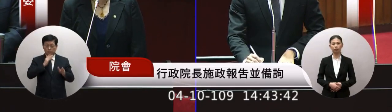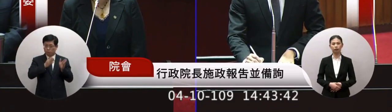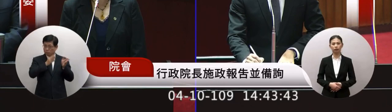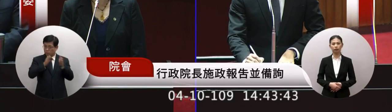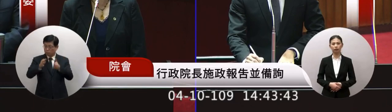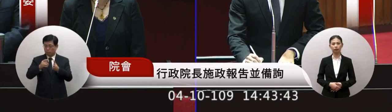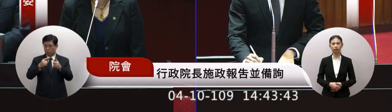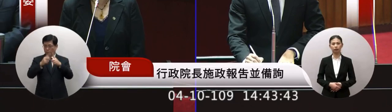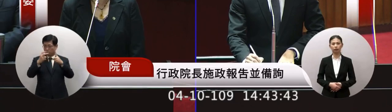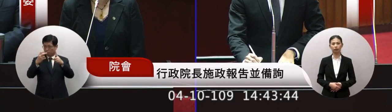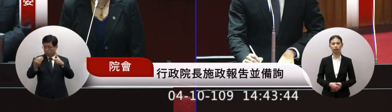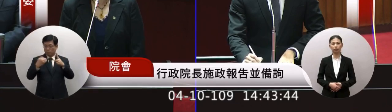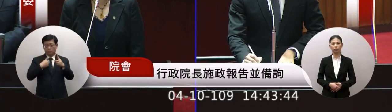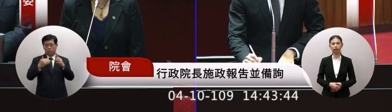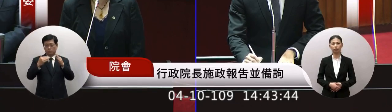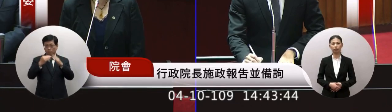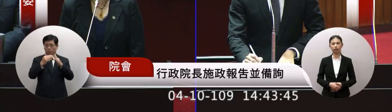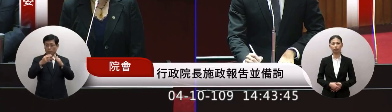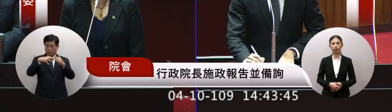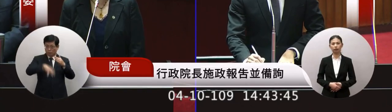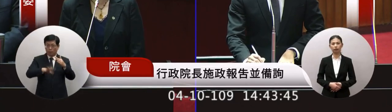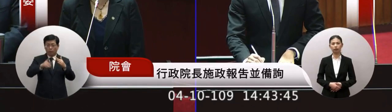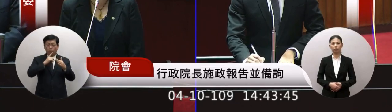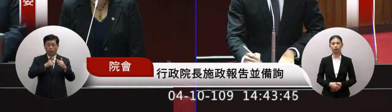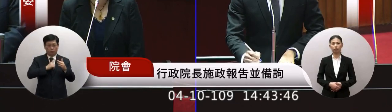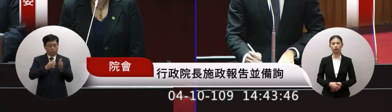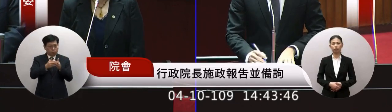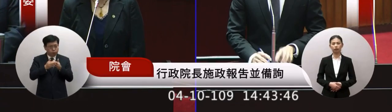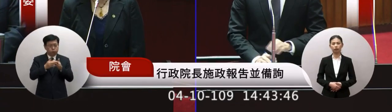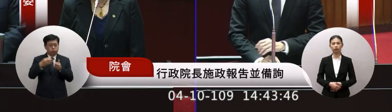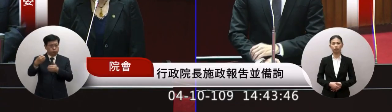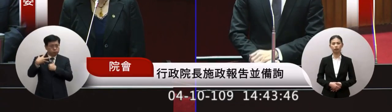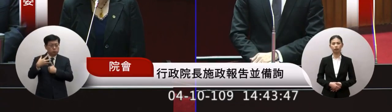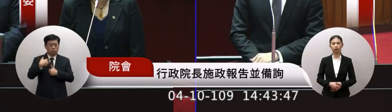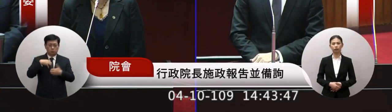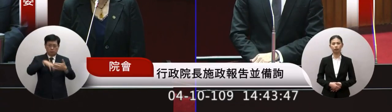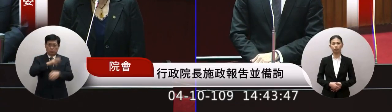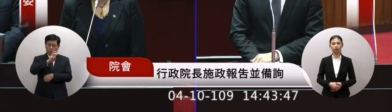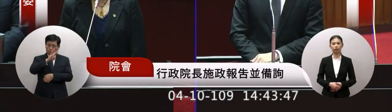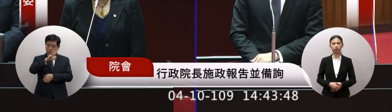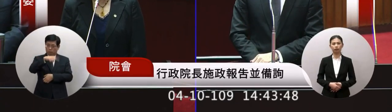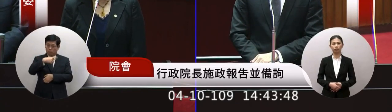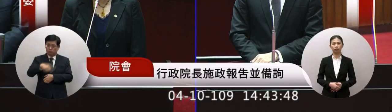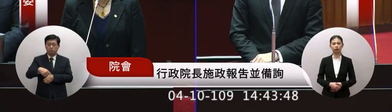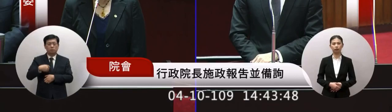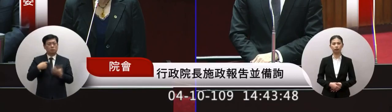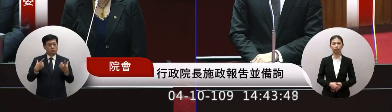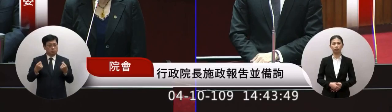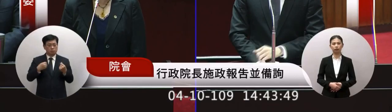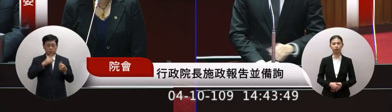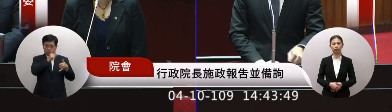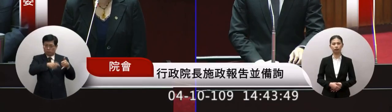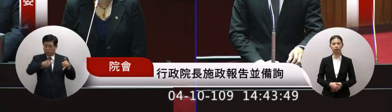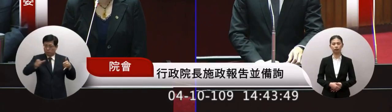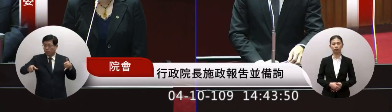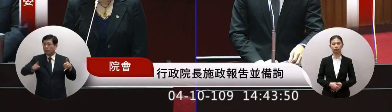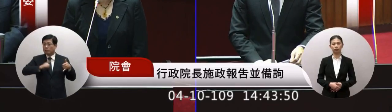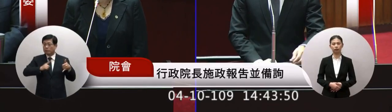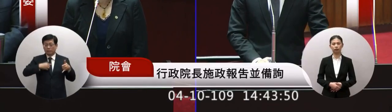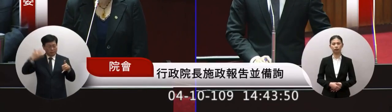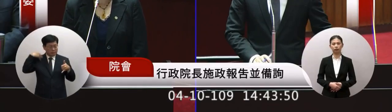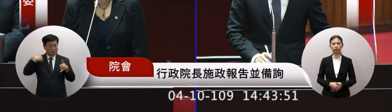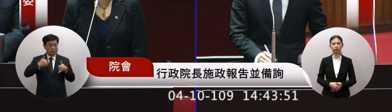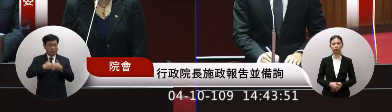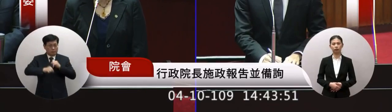对29个家庭哈，有收到。九个家庭有需要，啊，有34个人，阮针对伊个人的生命史、甲